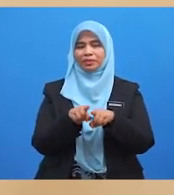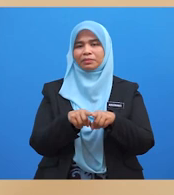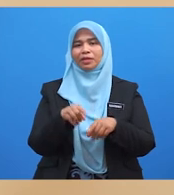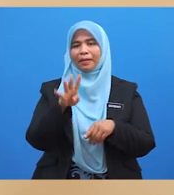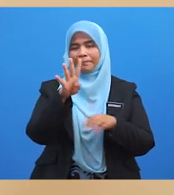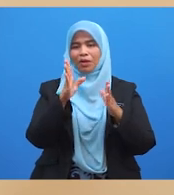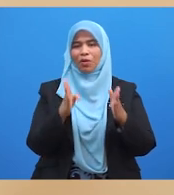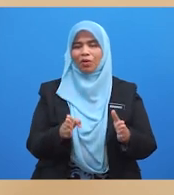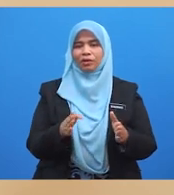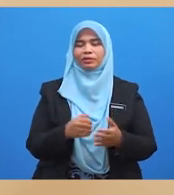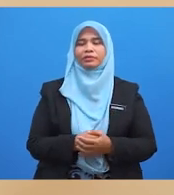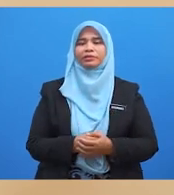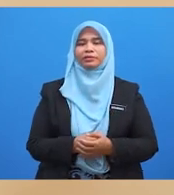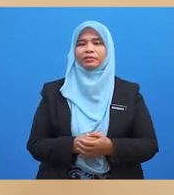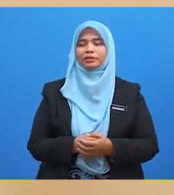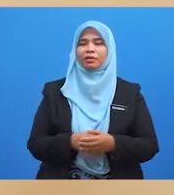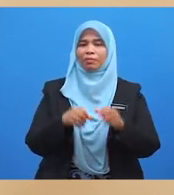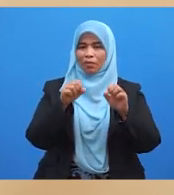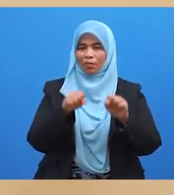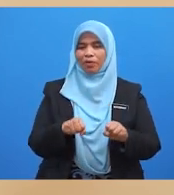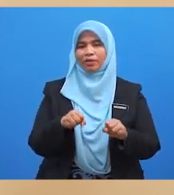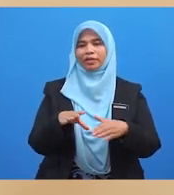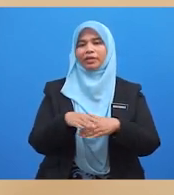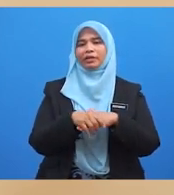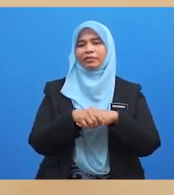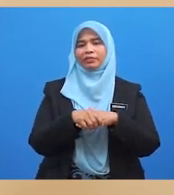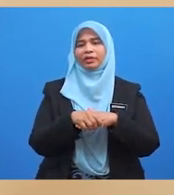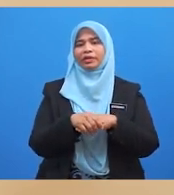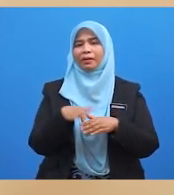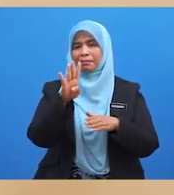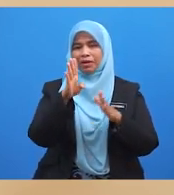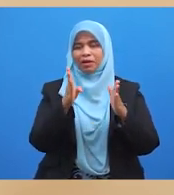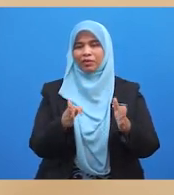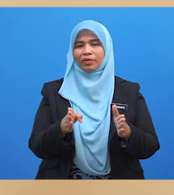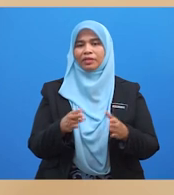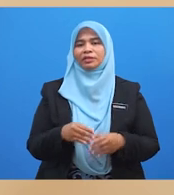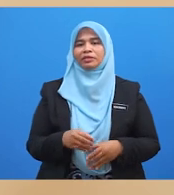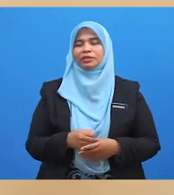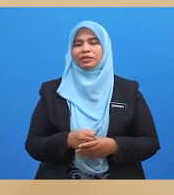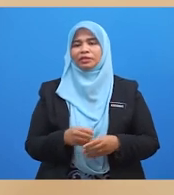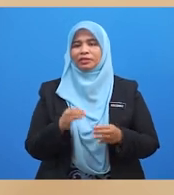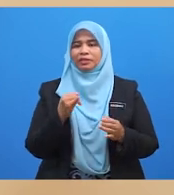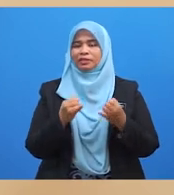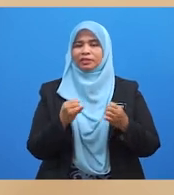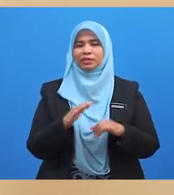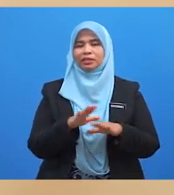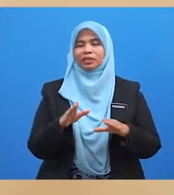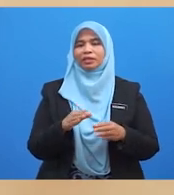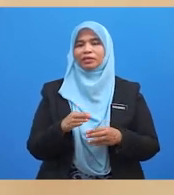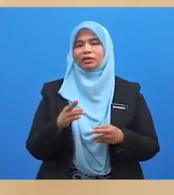satu masa? Jawapannya, boleh selagi mana menepati rukun